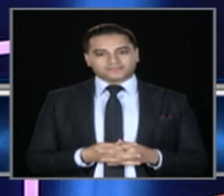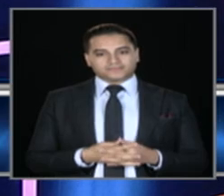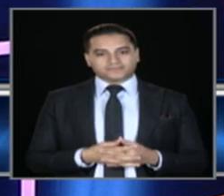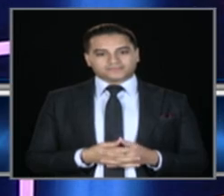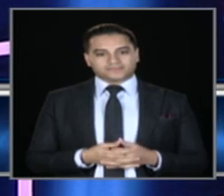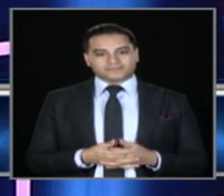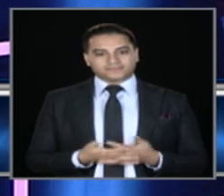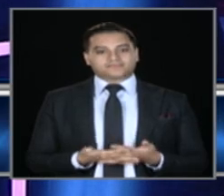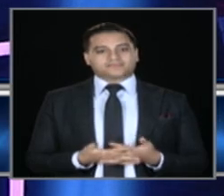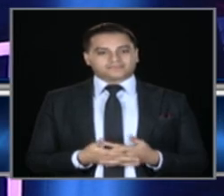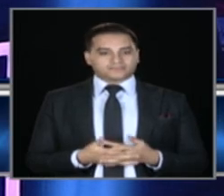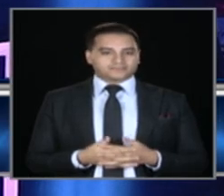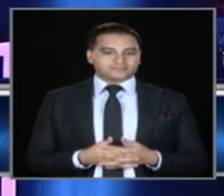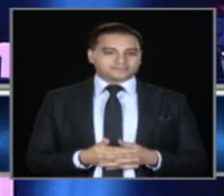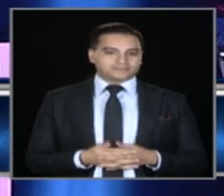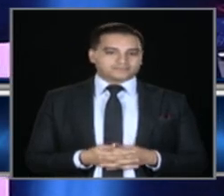2024؟